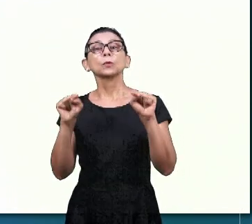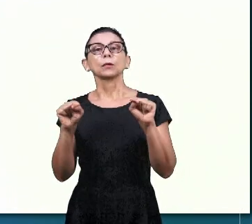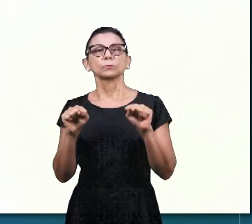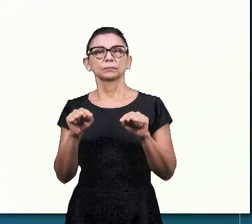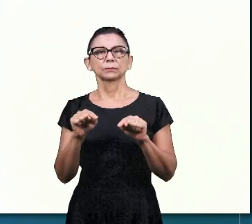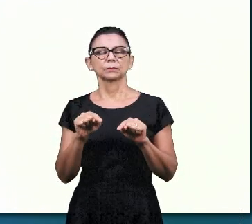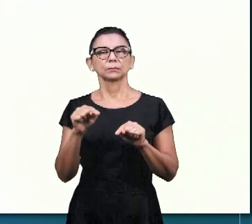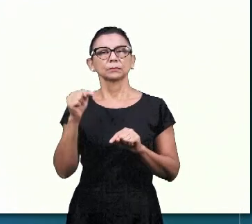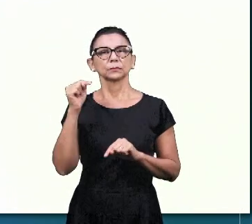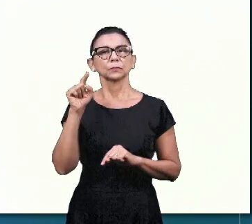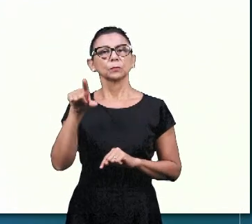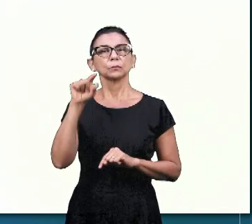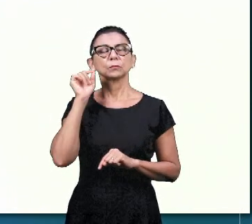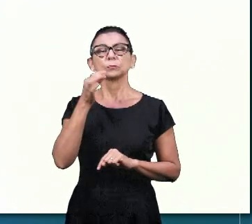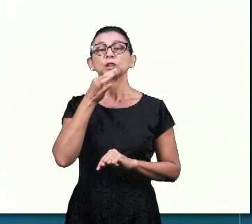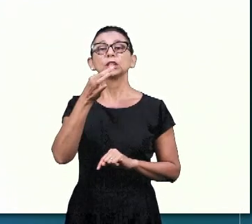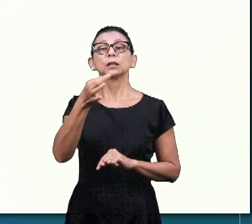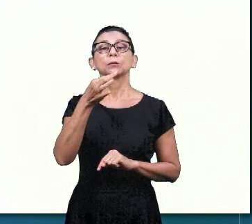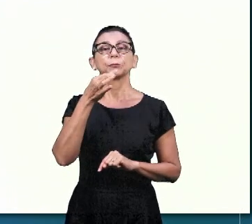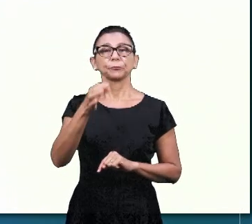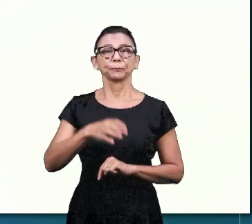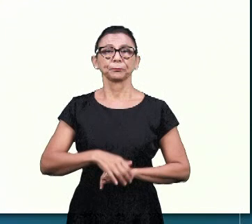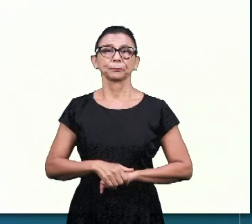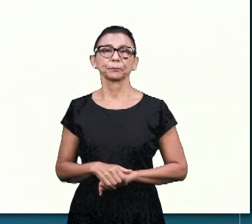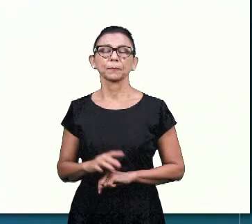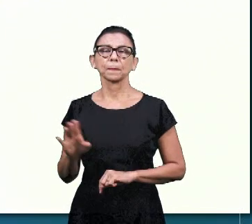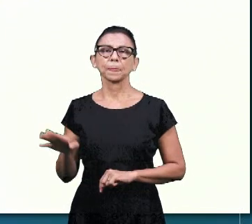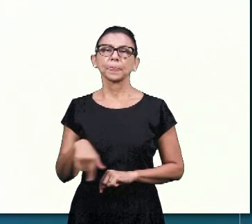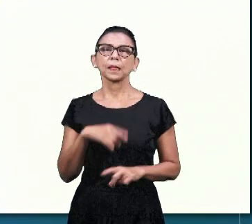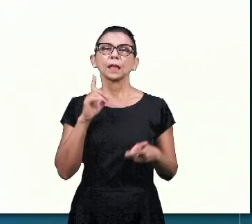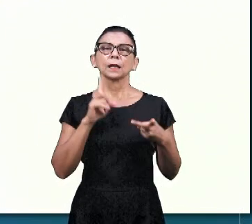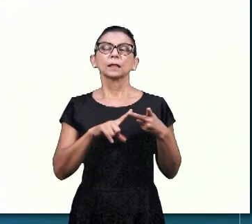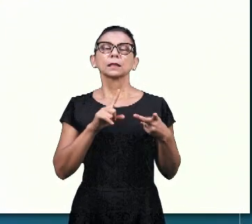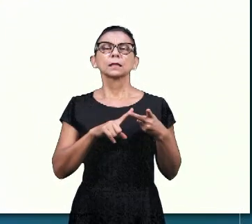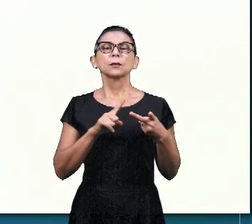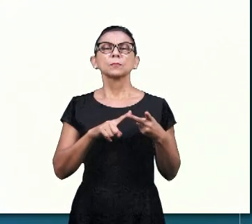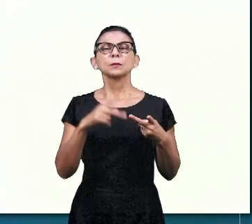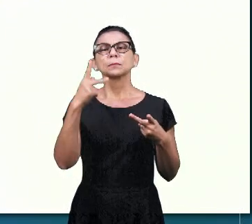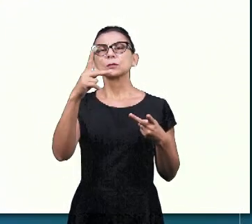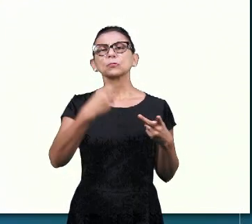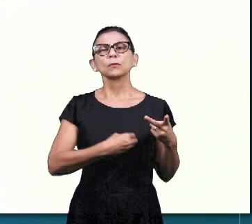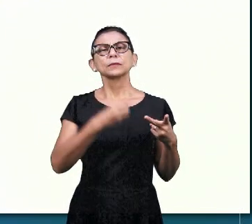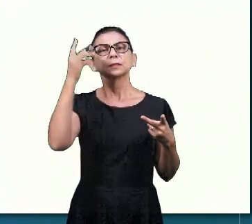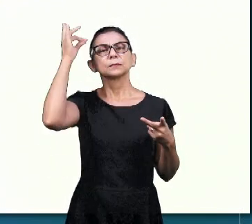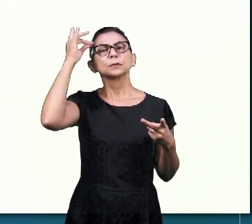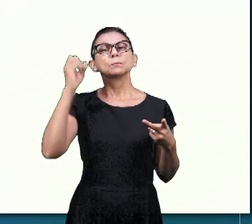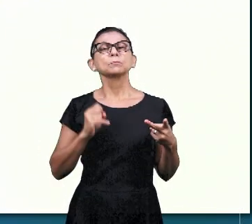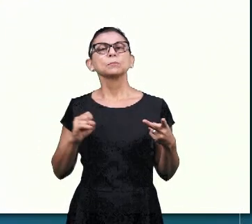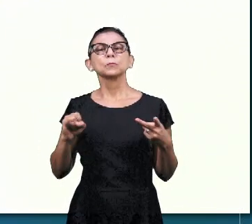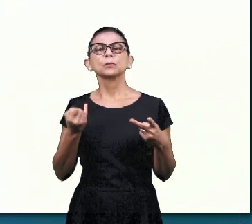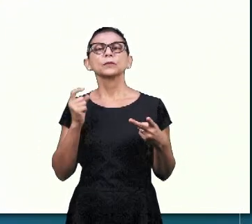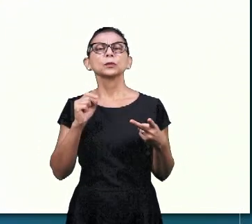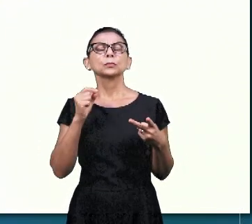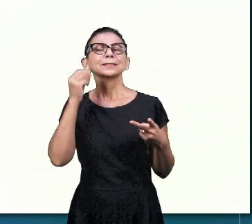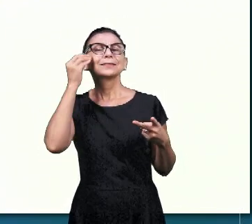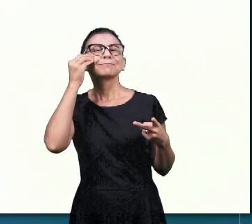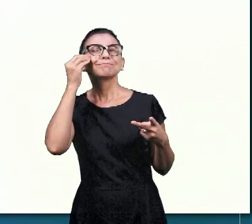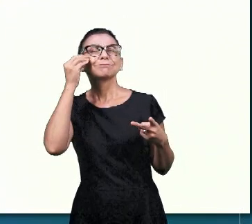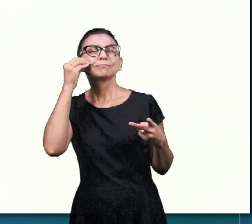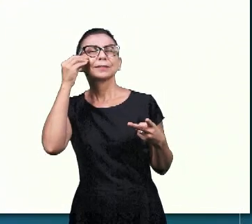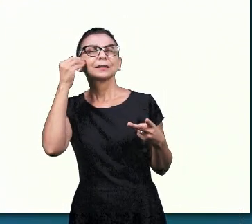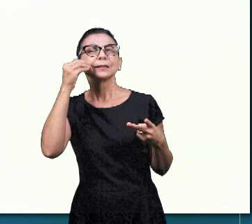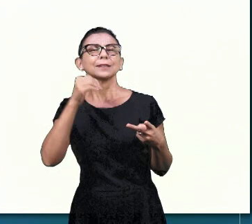votre conception? La deuxième, c'est quel a été le plus grand bénéfice pour